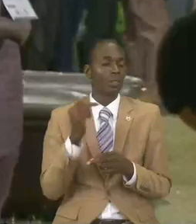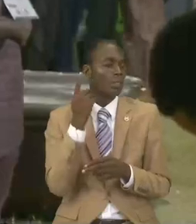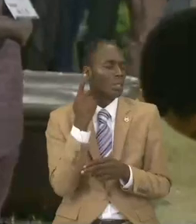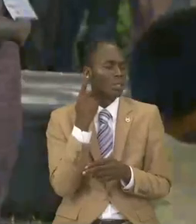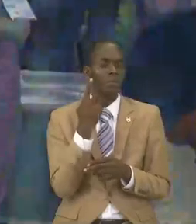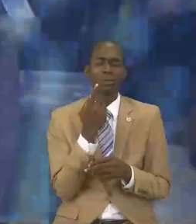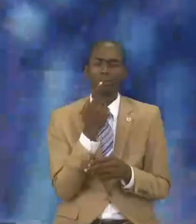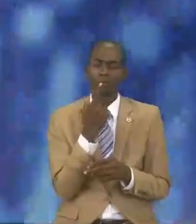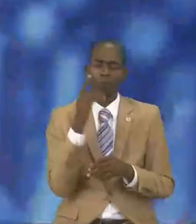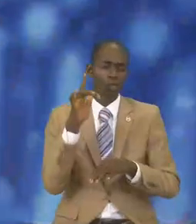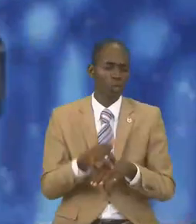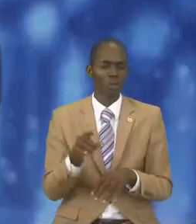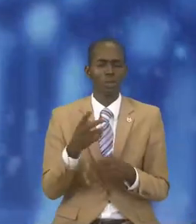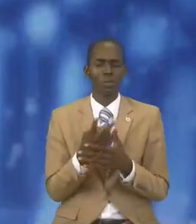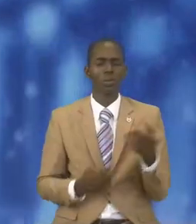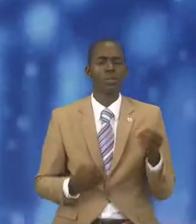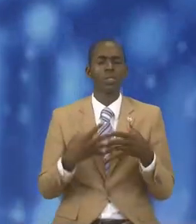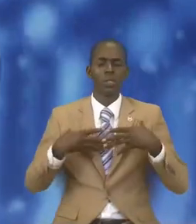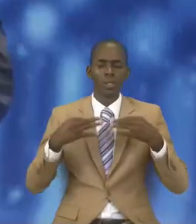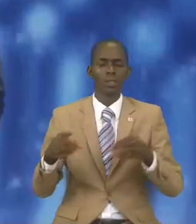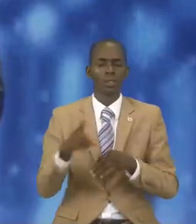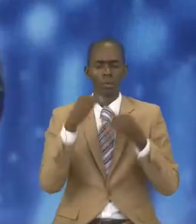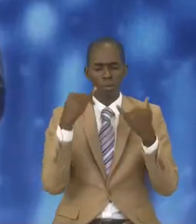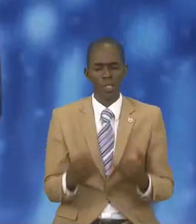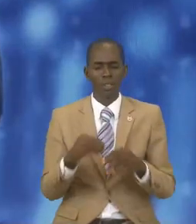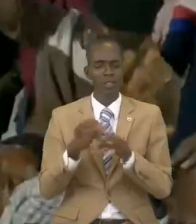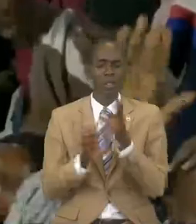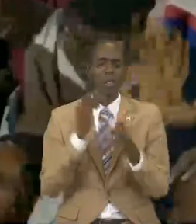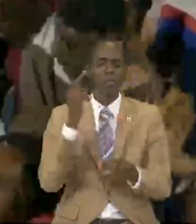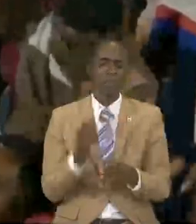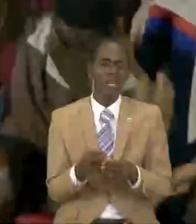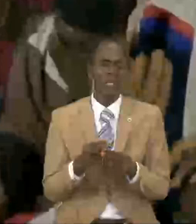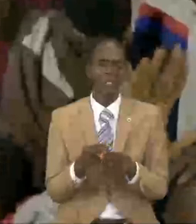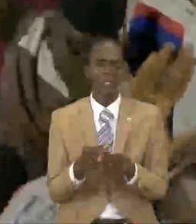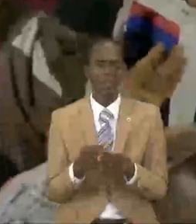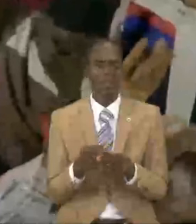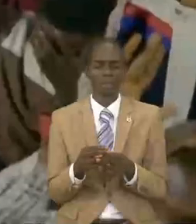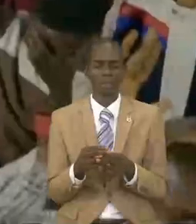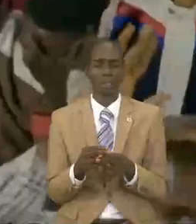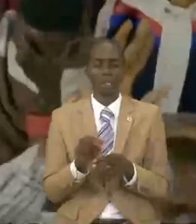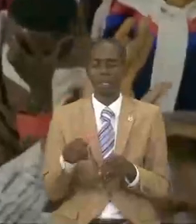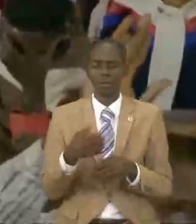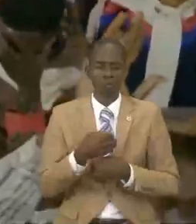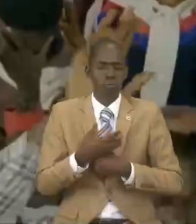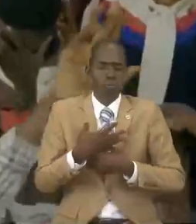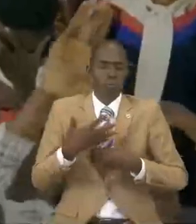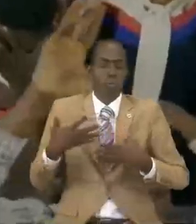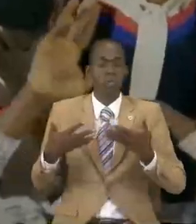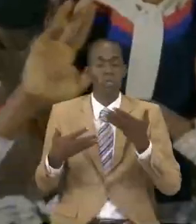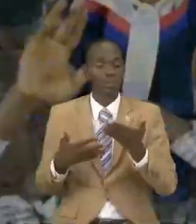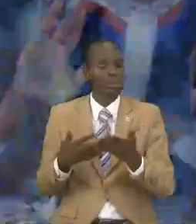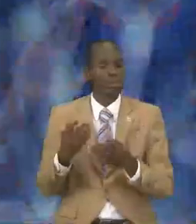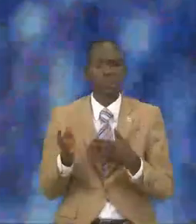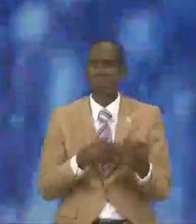Les oreilles, touche-les, guéris-les maintenant au nom de Jésus. Tout enflement